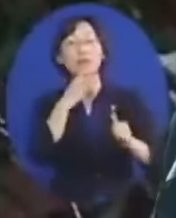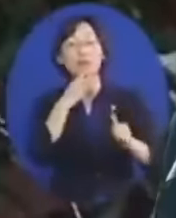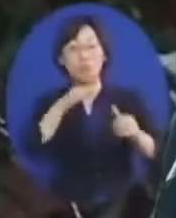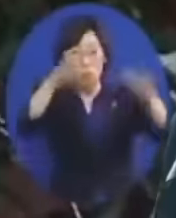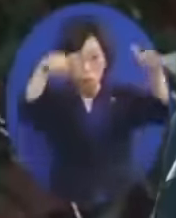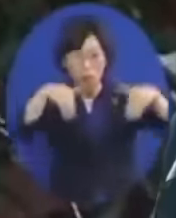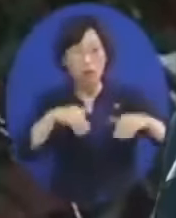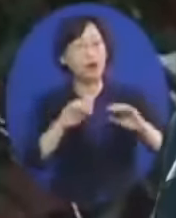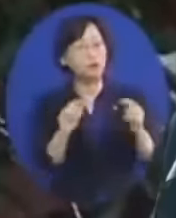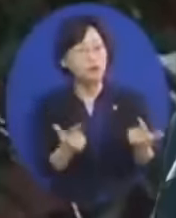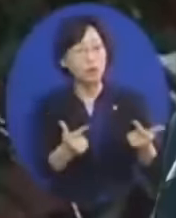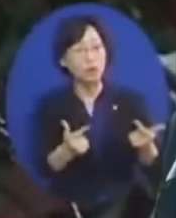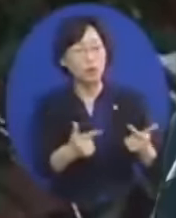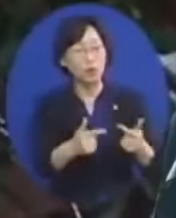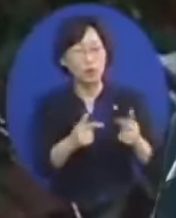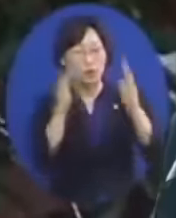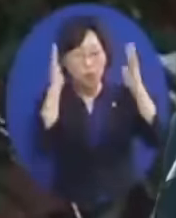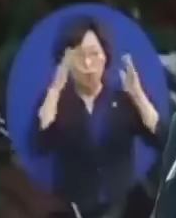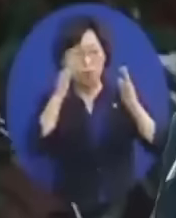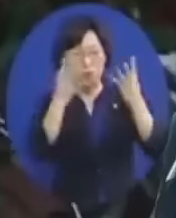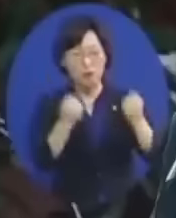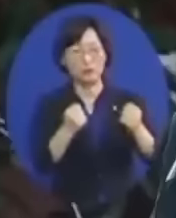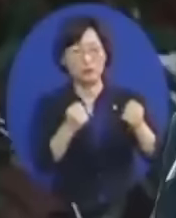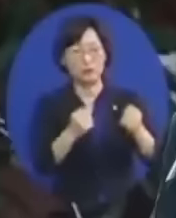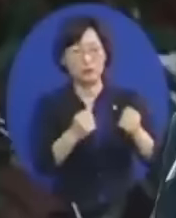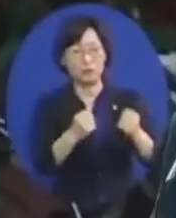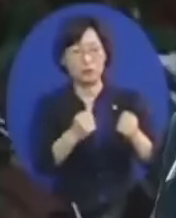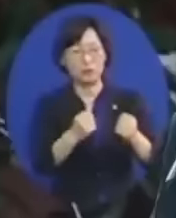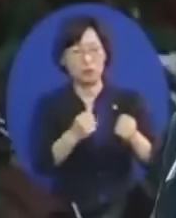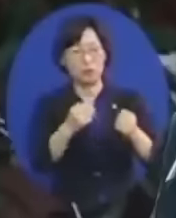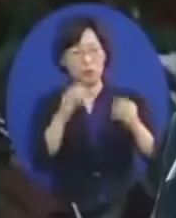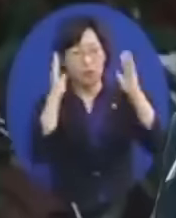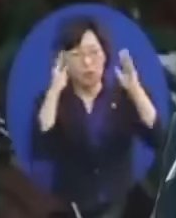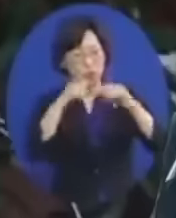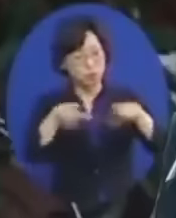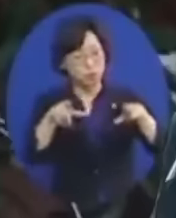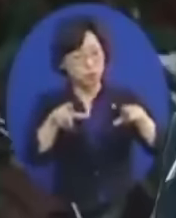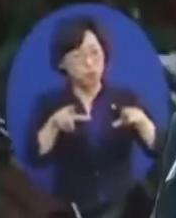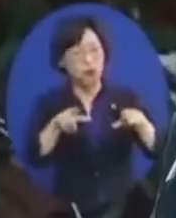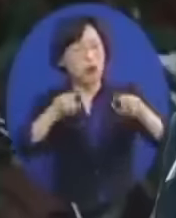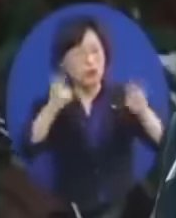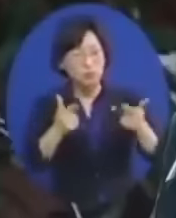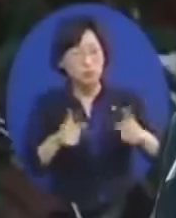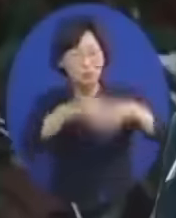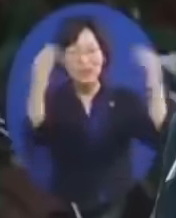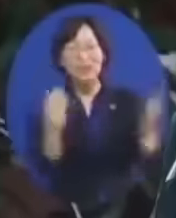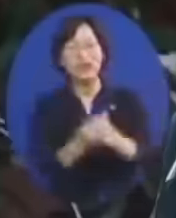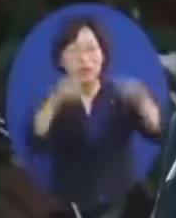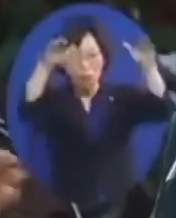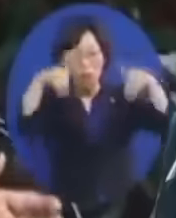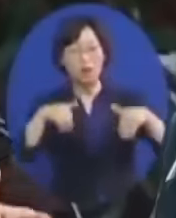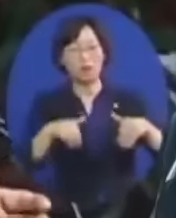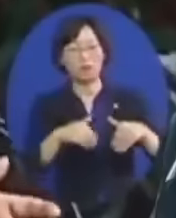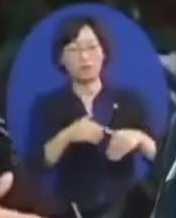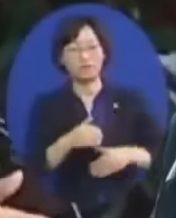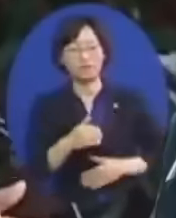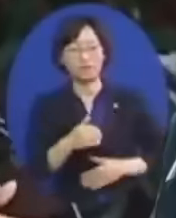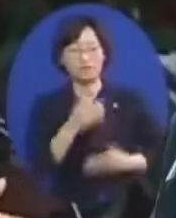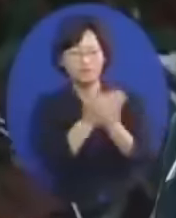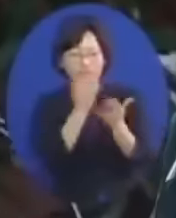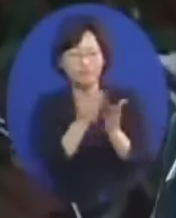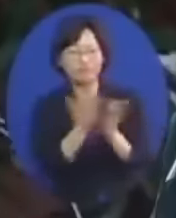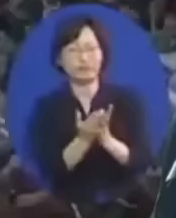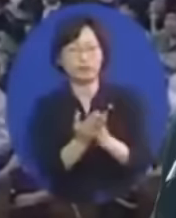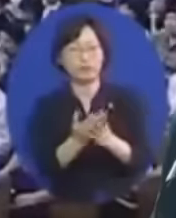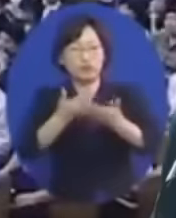아니고, 교육 많이 받은 사람이나 못 받은 사람 갈려서 말씀하지 아니하시고 다 오라. 싱싱색색의 무거운